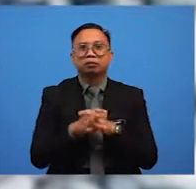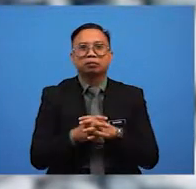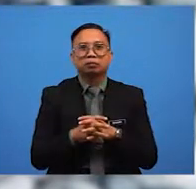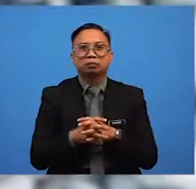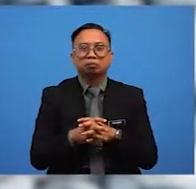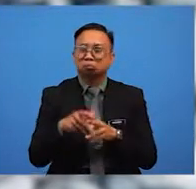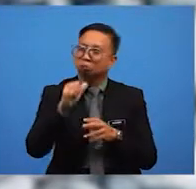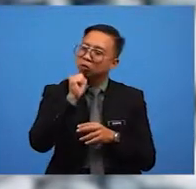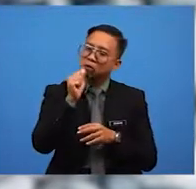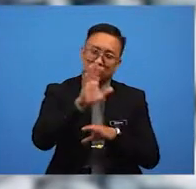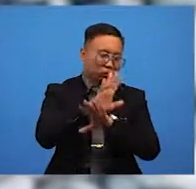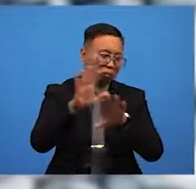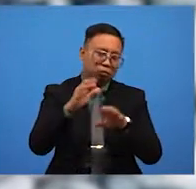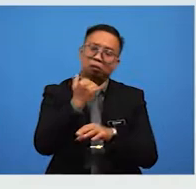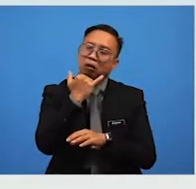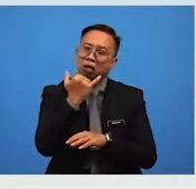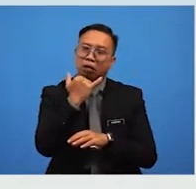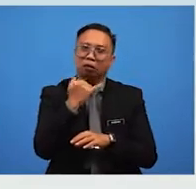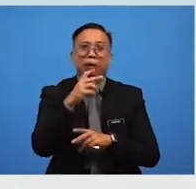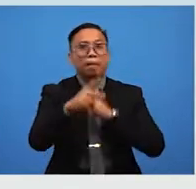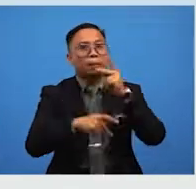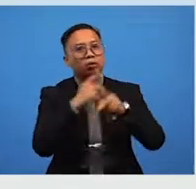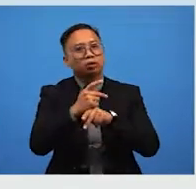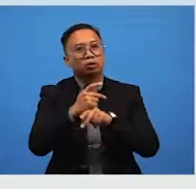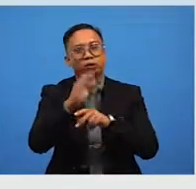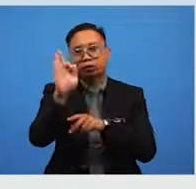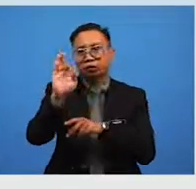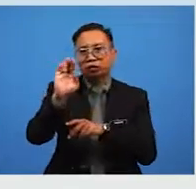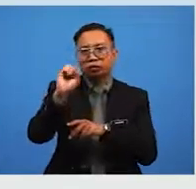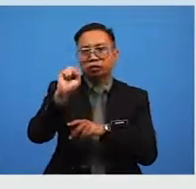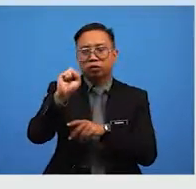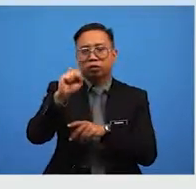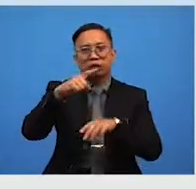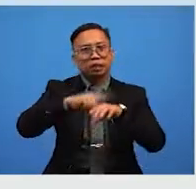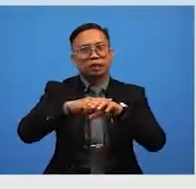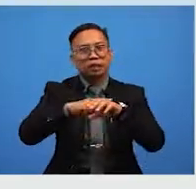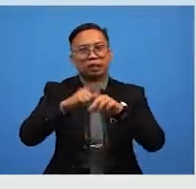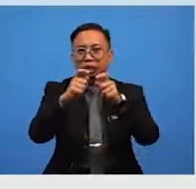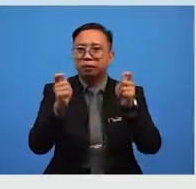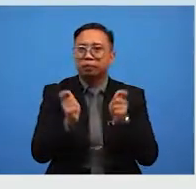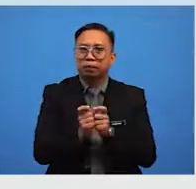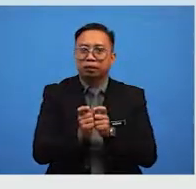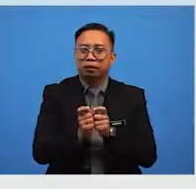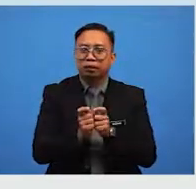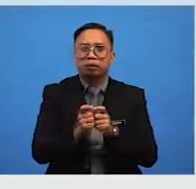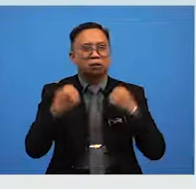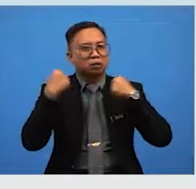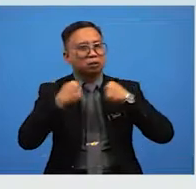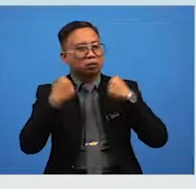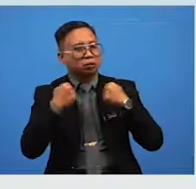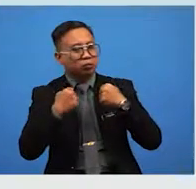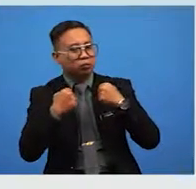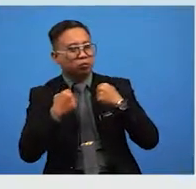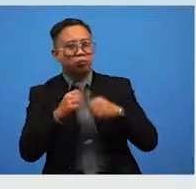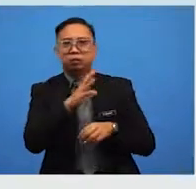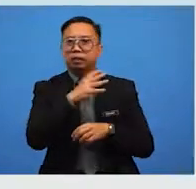Pastinya tidak. Proses tindakan frost berlaku di kawasan iklim sederhana sejuk dan